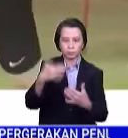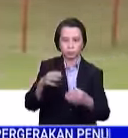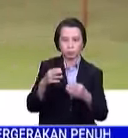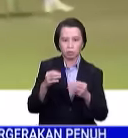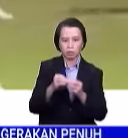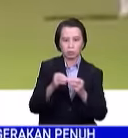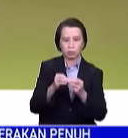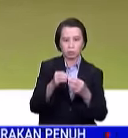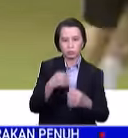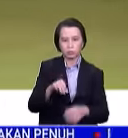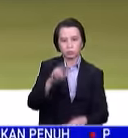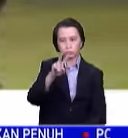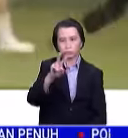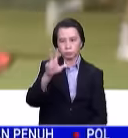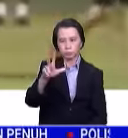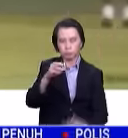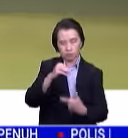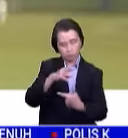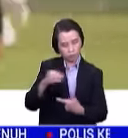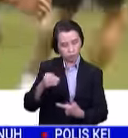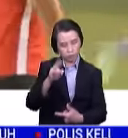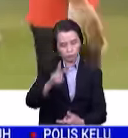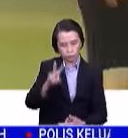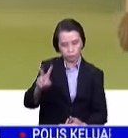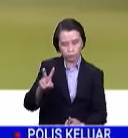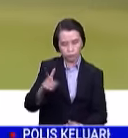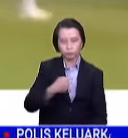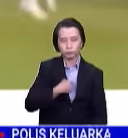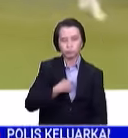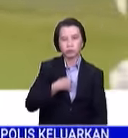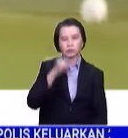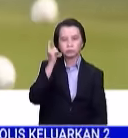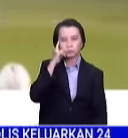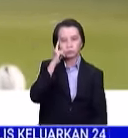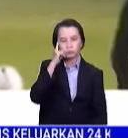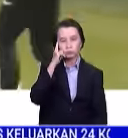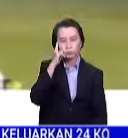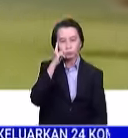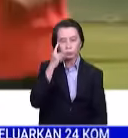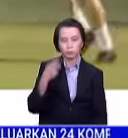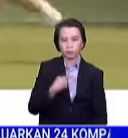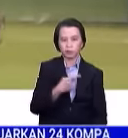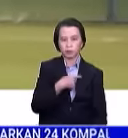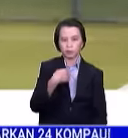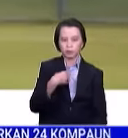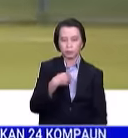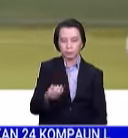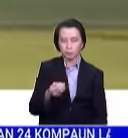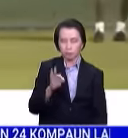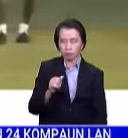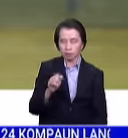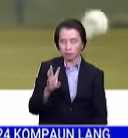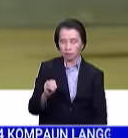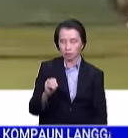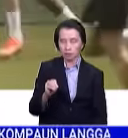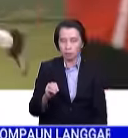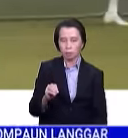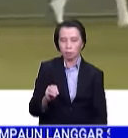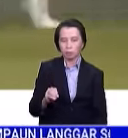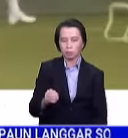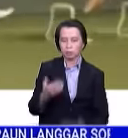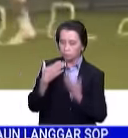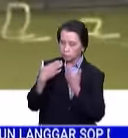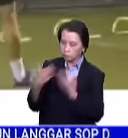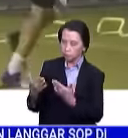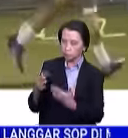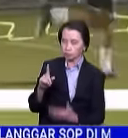masih lagi 23 dan 22. Dan saya kira kita bagi PFM juga menjunjung kasih kepada